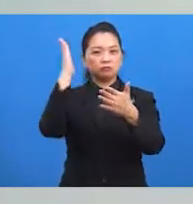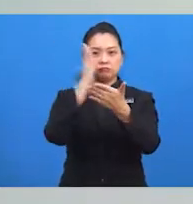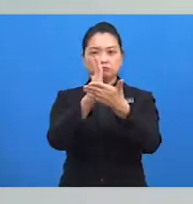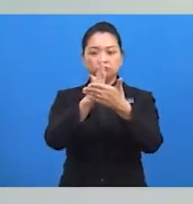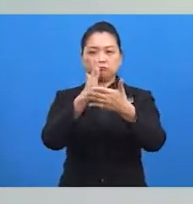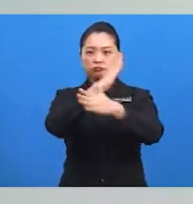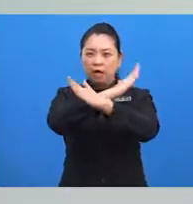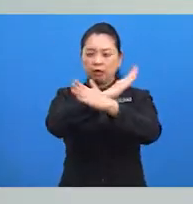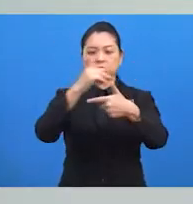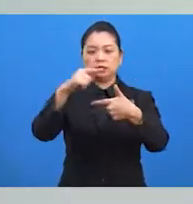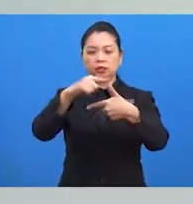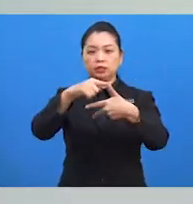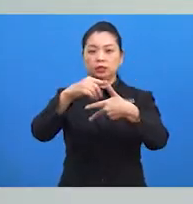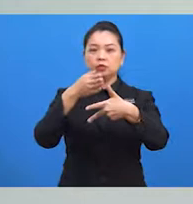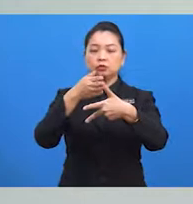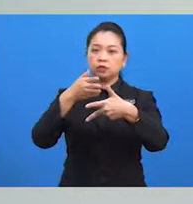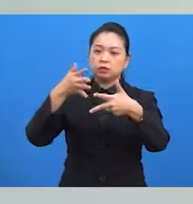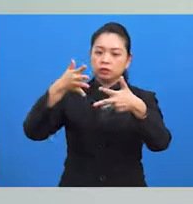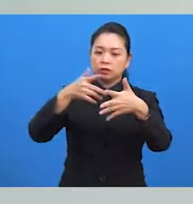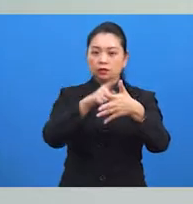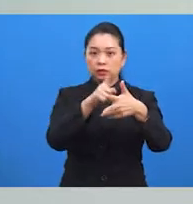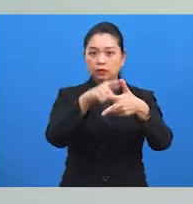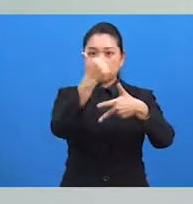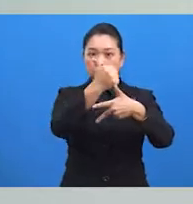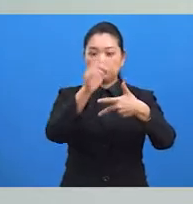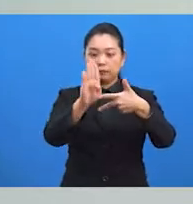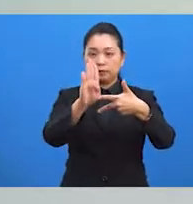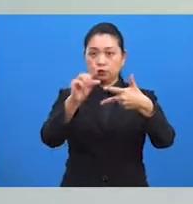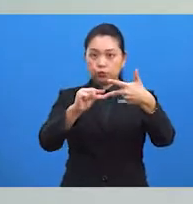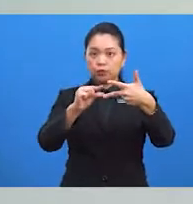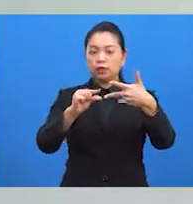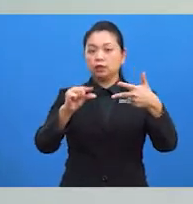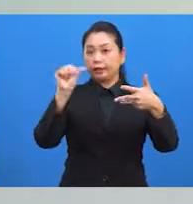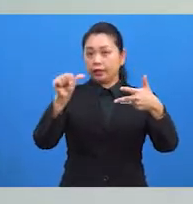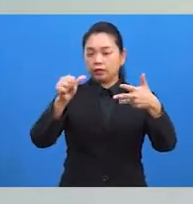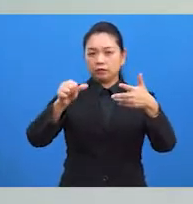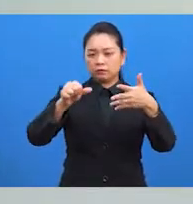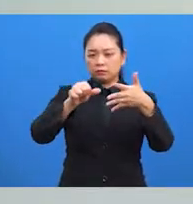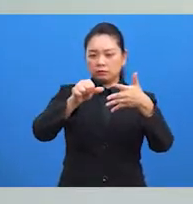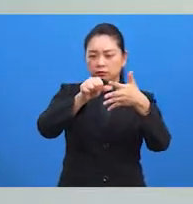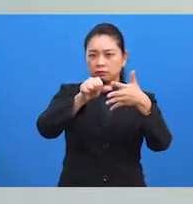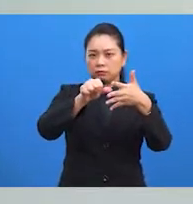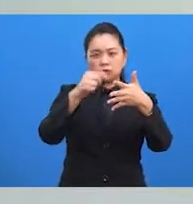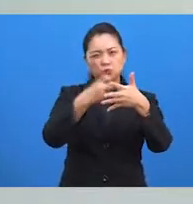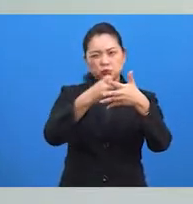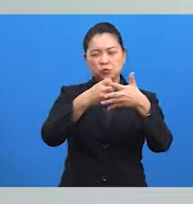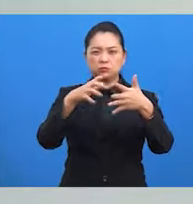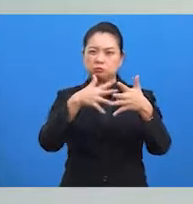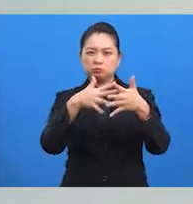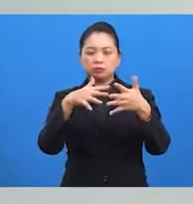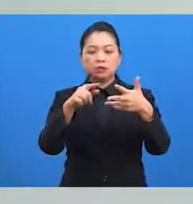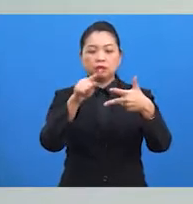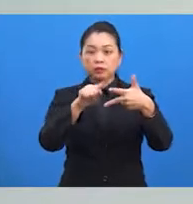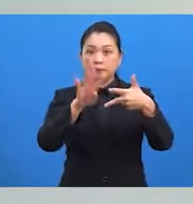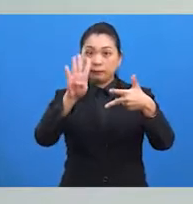oleh kepentingan aluminium berukuran DJ ML manakah nasinya Ran peta dapat